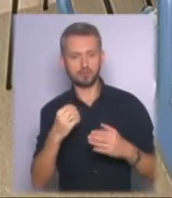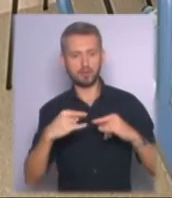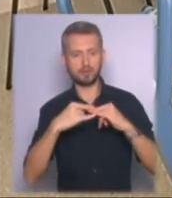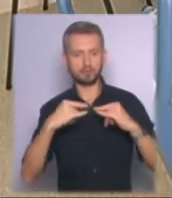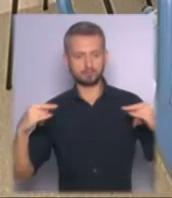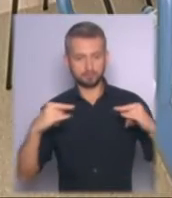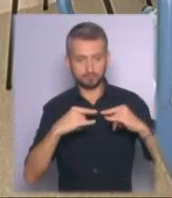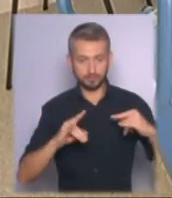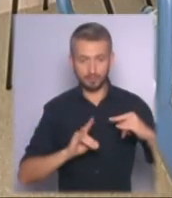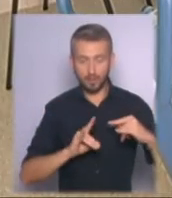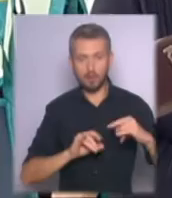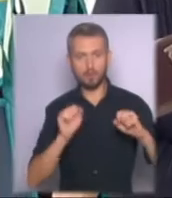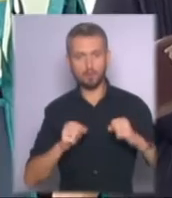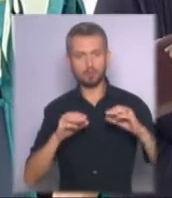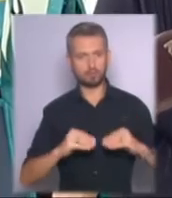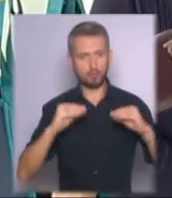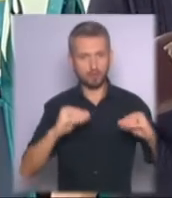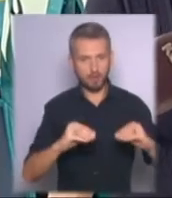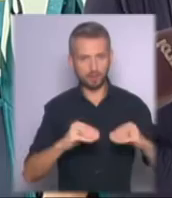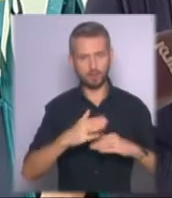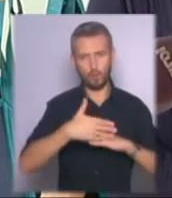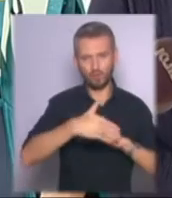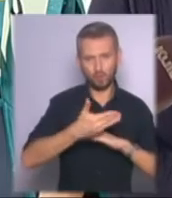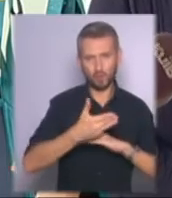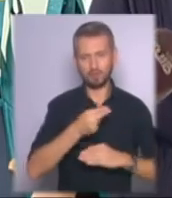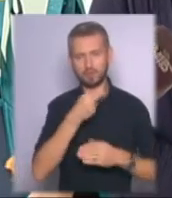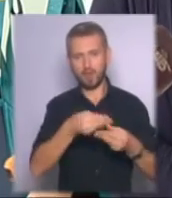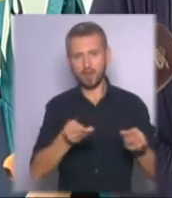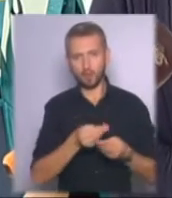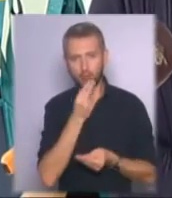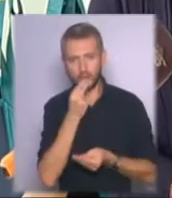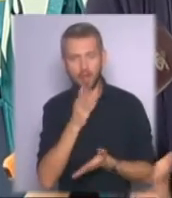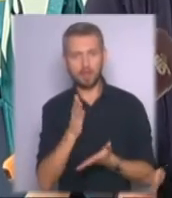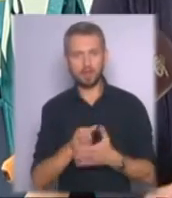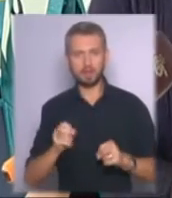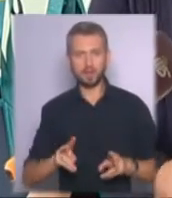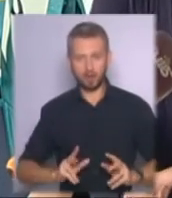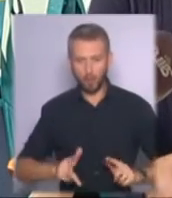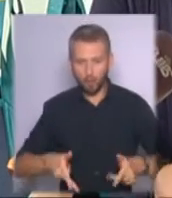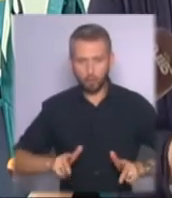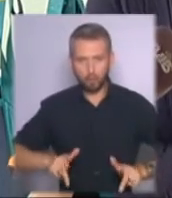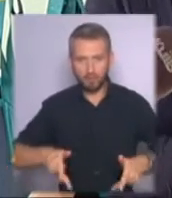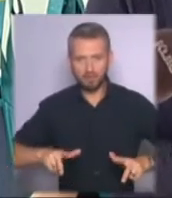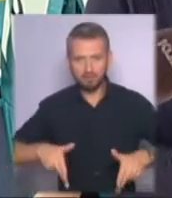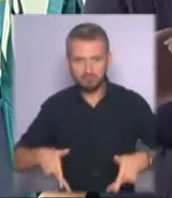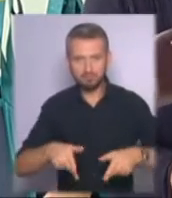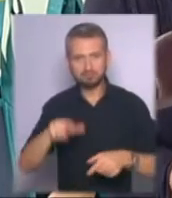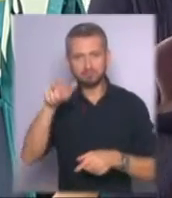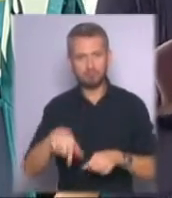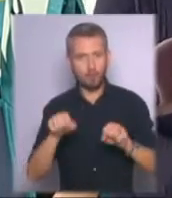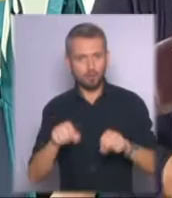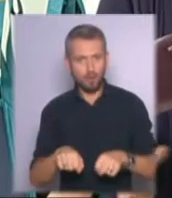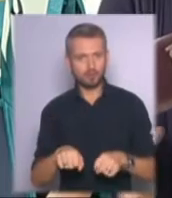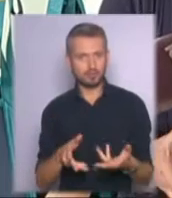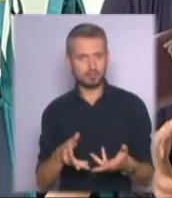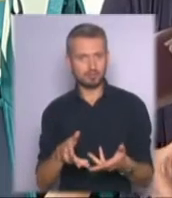з їжею. Є такі ходунки, яким можна переміщатися хворому за допомогою такого пристрою.